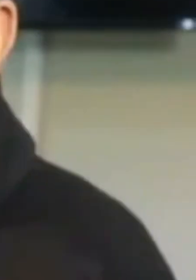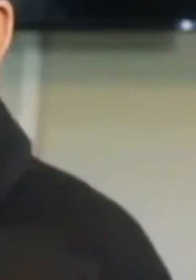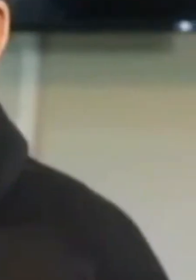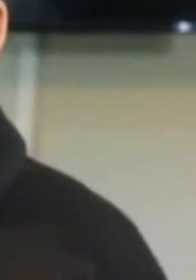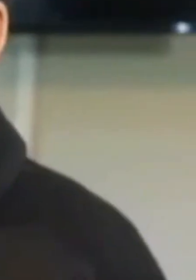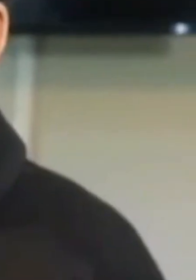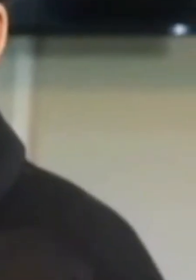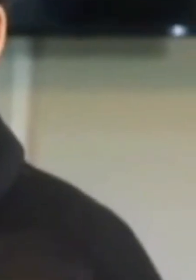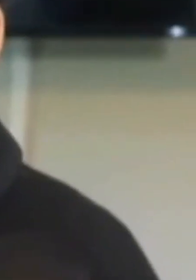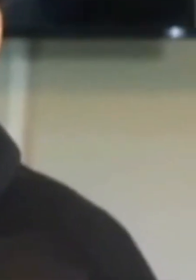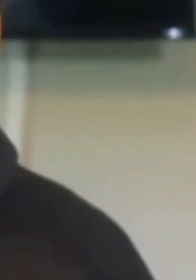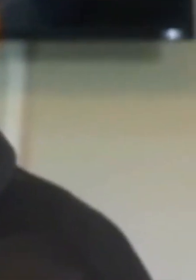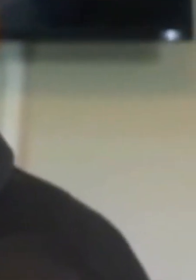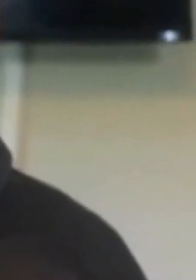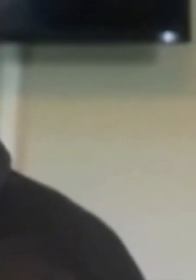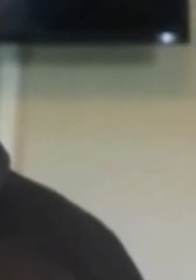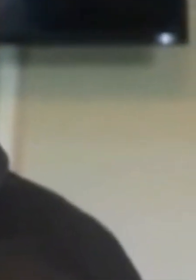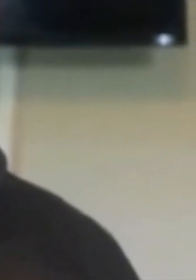थी।